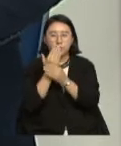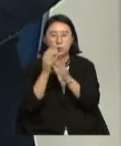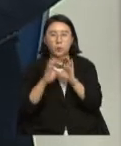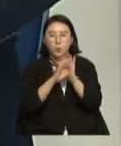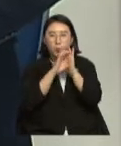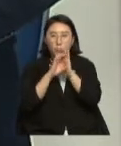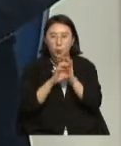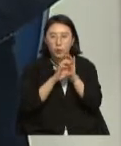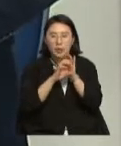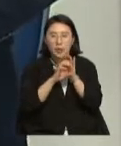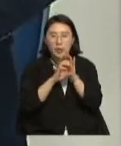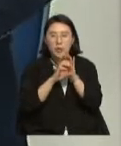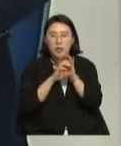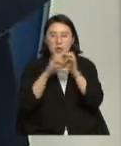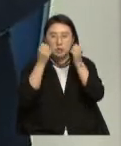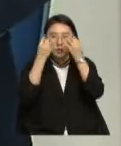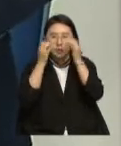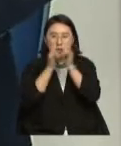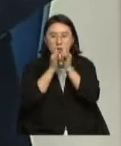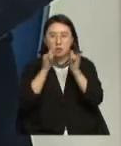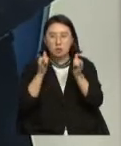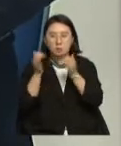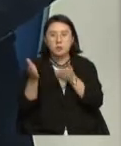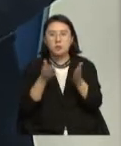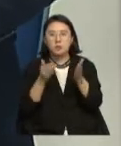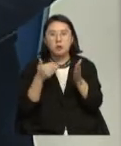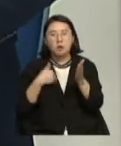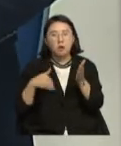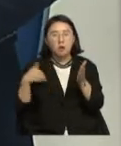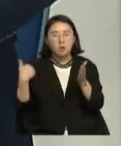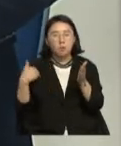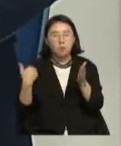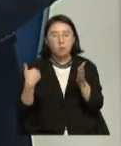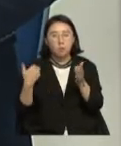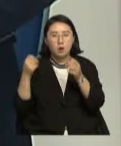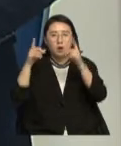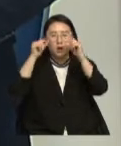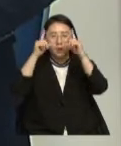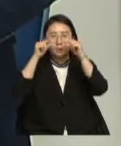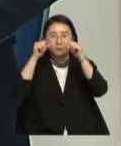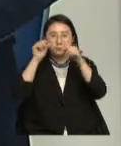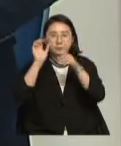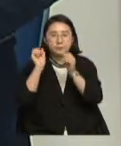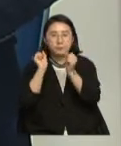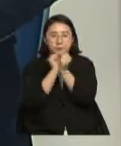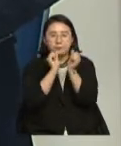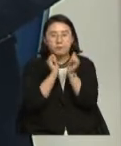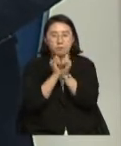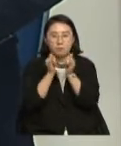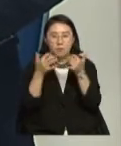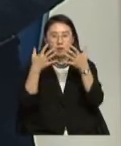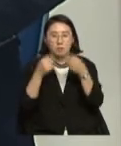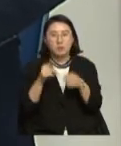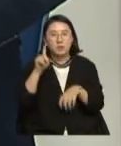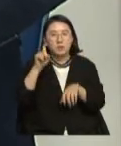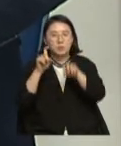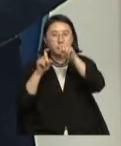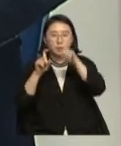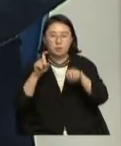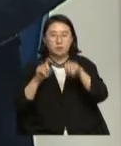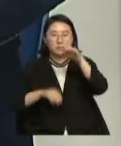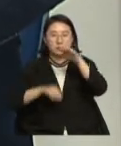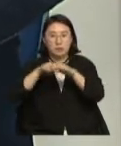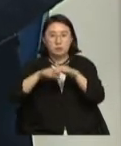코로나 1구 신규 확진 자중 경로를 알 수 없는 깜깜이 감염 환자가 전체 확진 사례의 11% 에